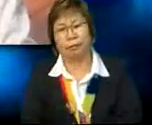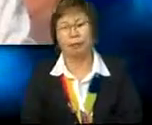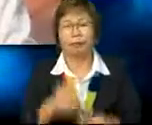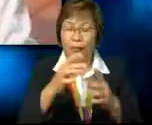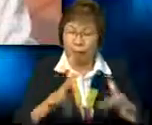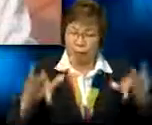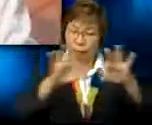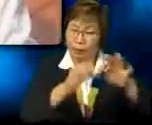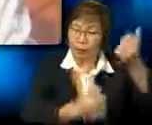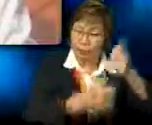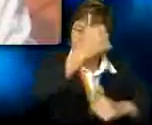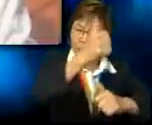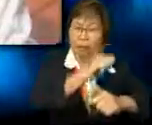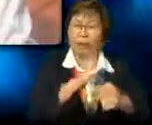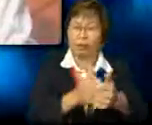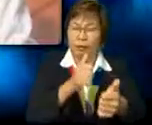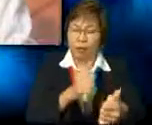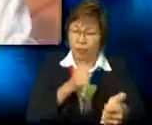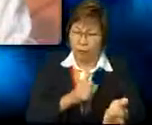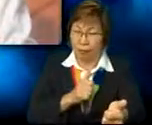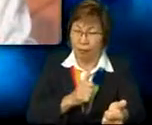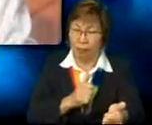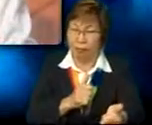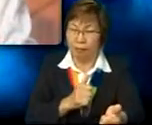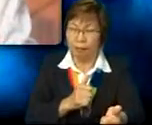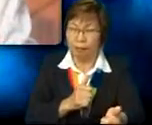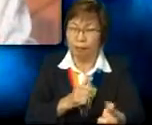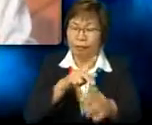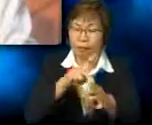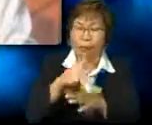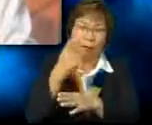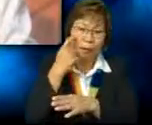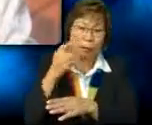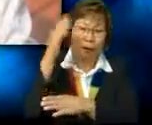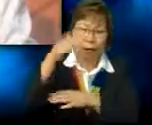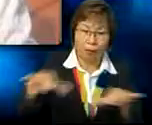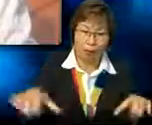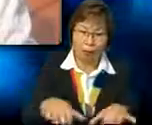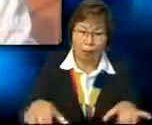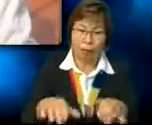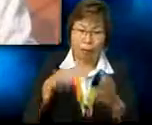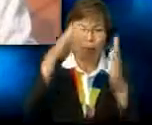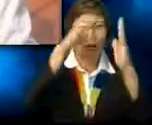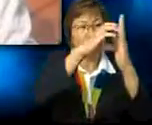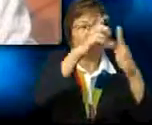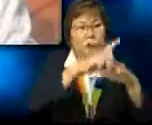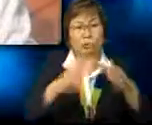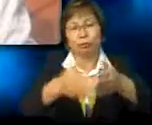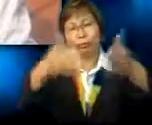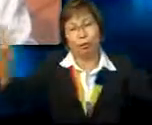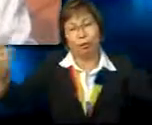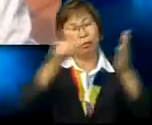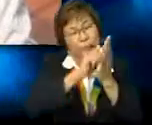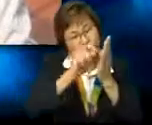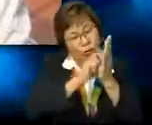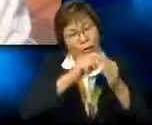yang penting sekali ialah dari segi pencegahan, di mana pakar mata akan juga membuat artikel di surat khabar berkenaan